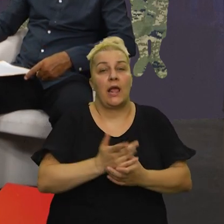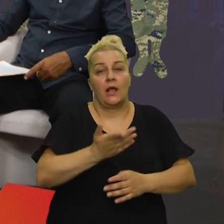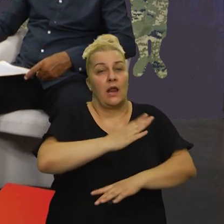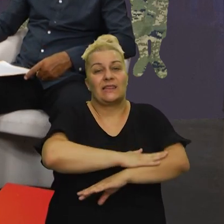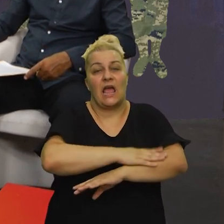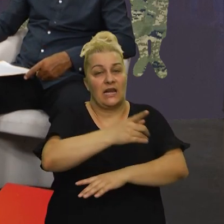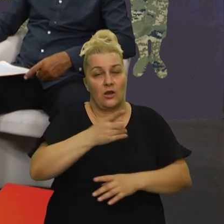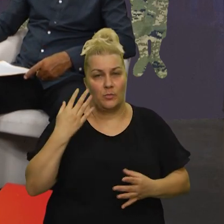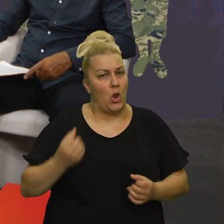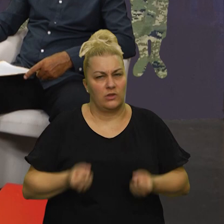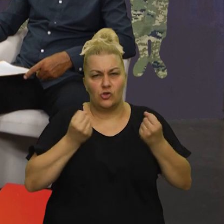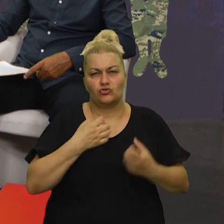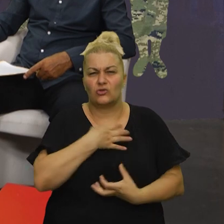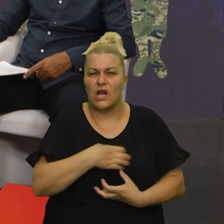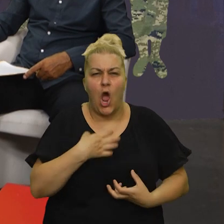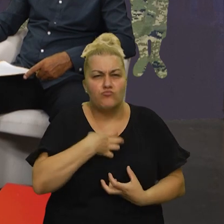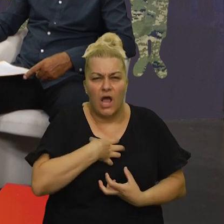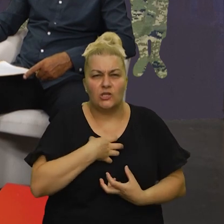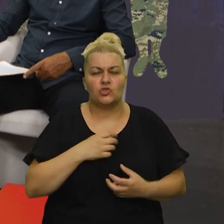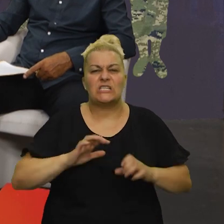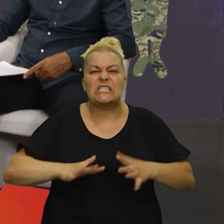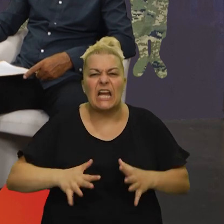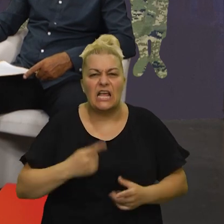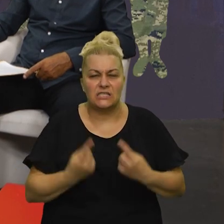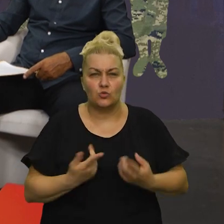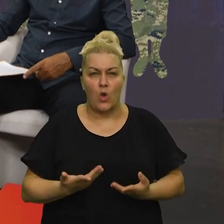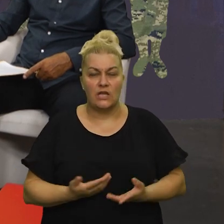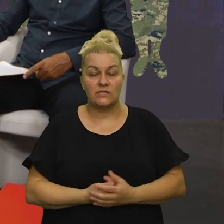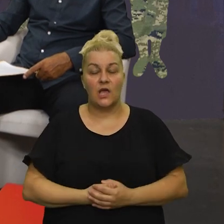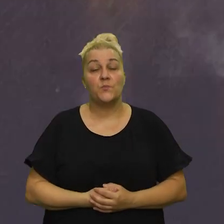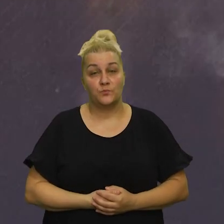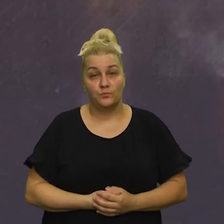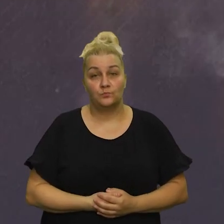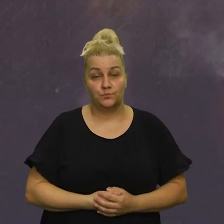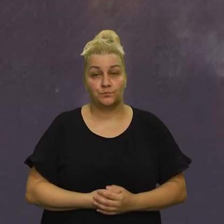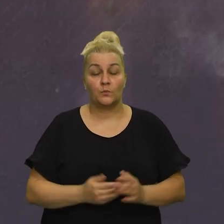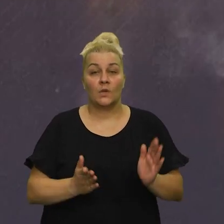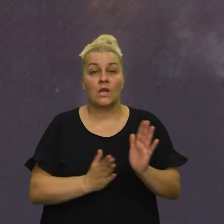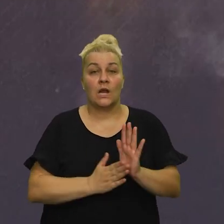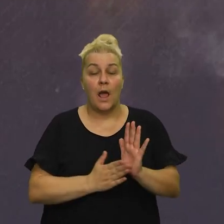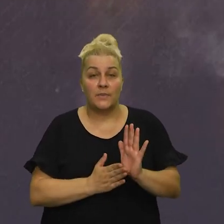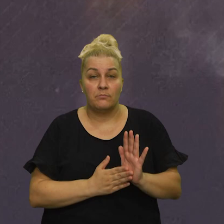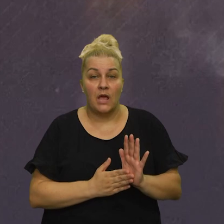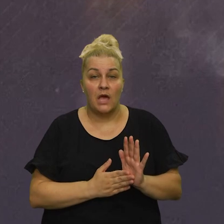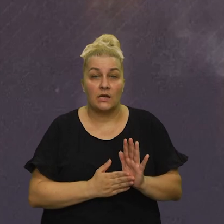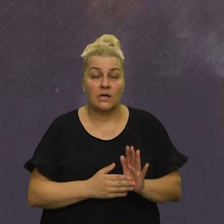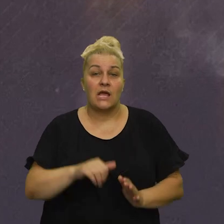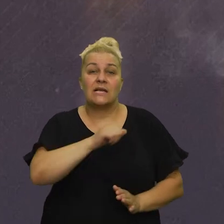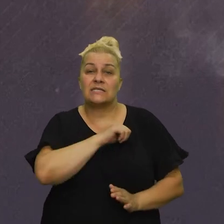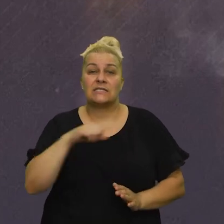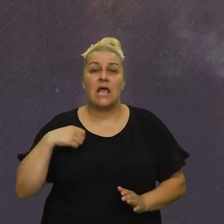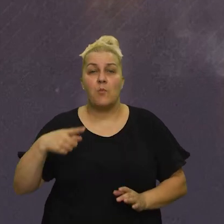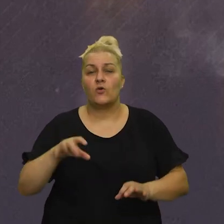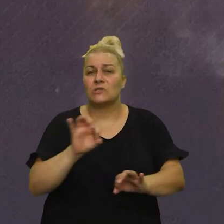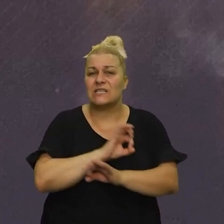postrojbe. To su zaista traumatične situacije, stresne situacije. Što reći, evo, na primjer, samo stradanje,